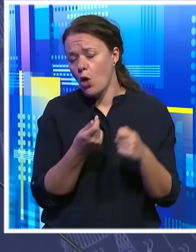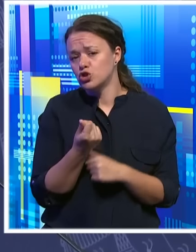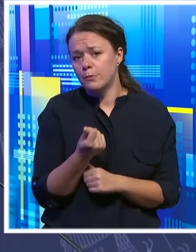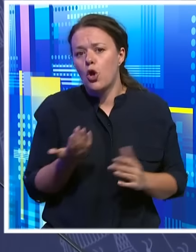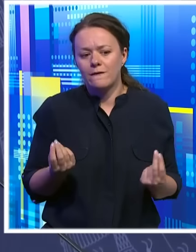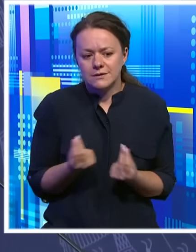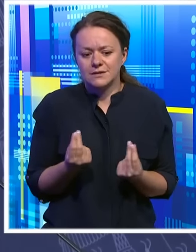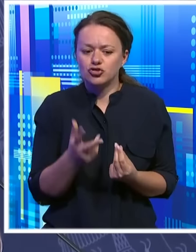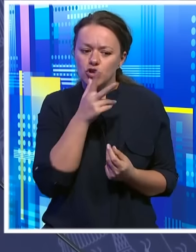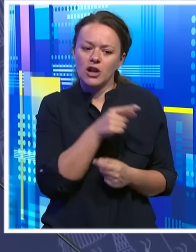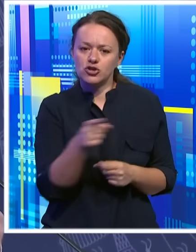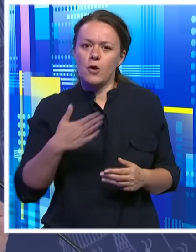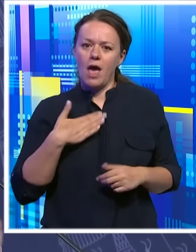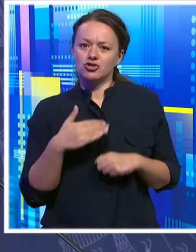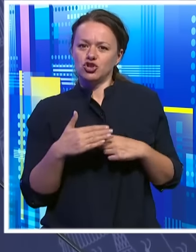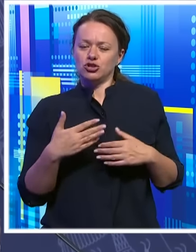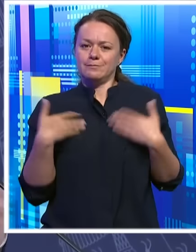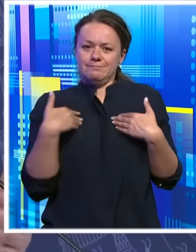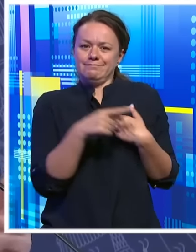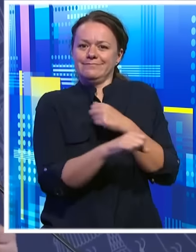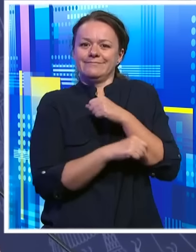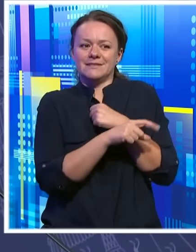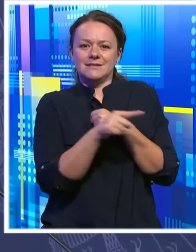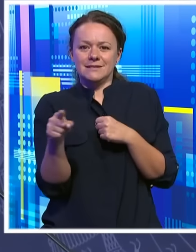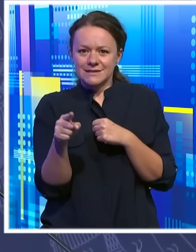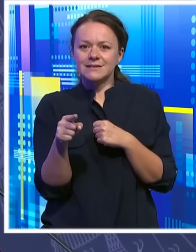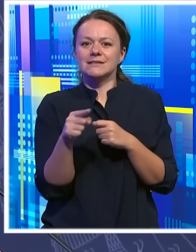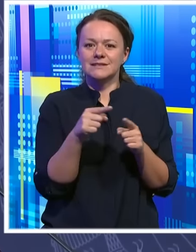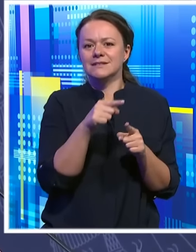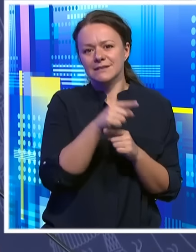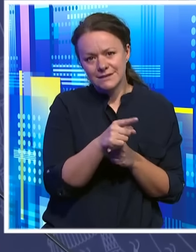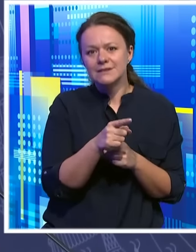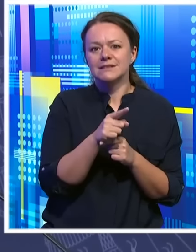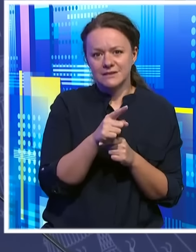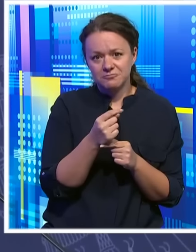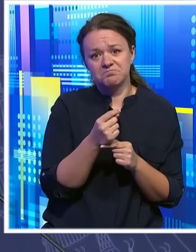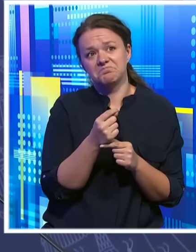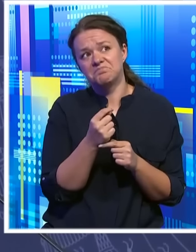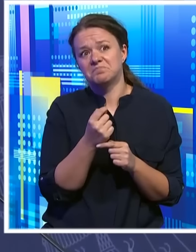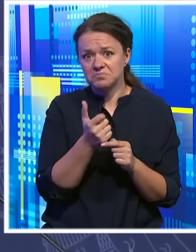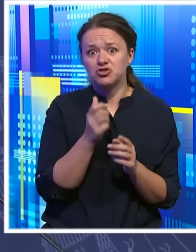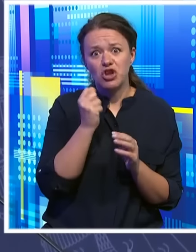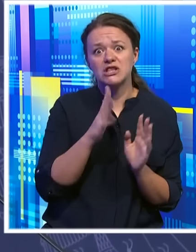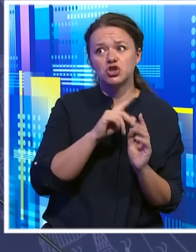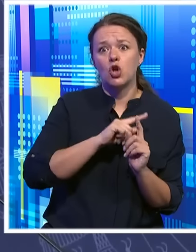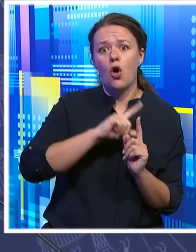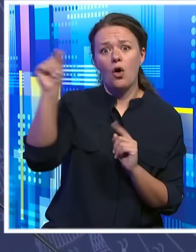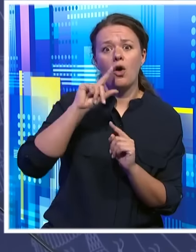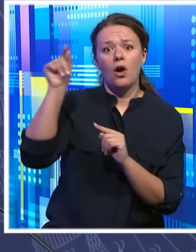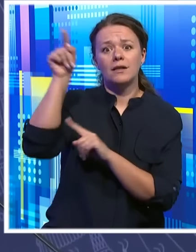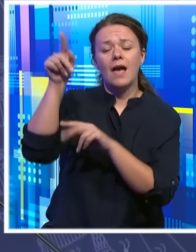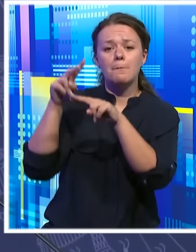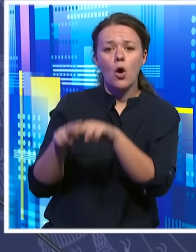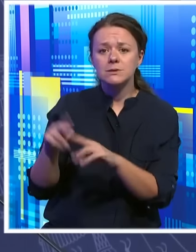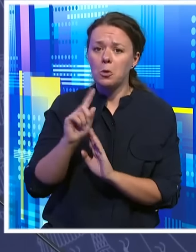nam naša deca koja neretko idu na te univerzitete evropske ostanu ovde po nešto